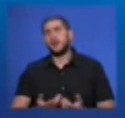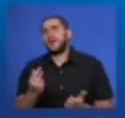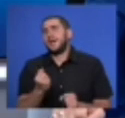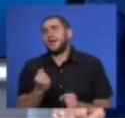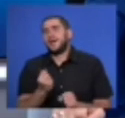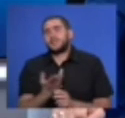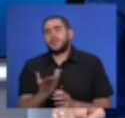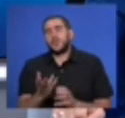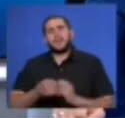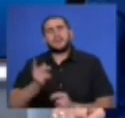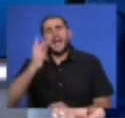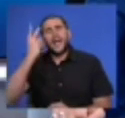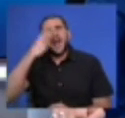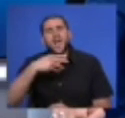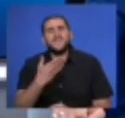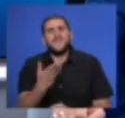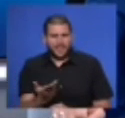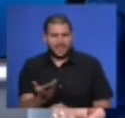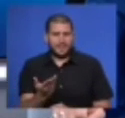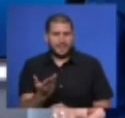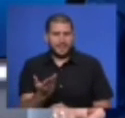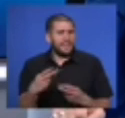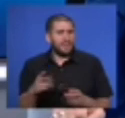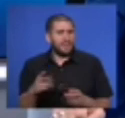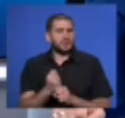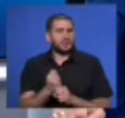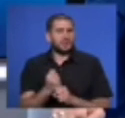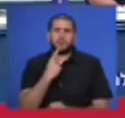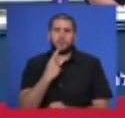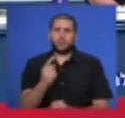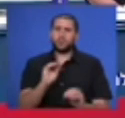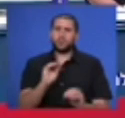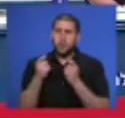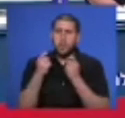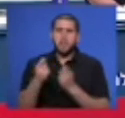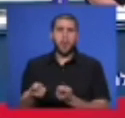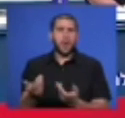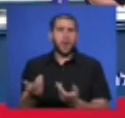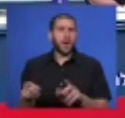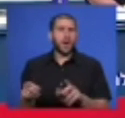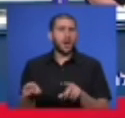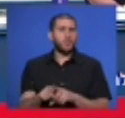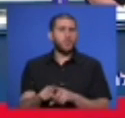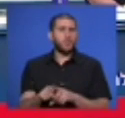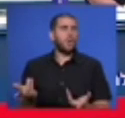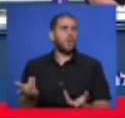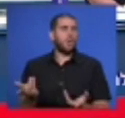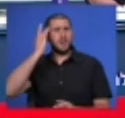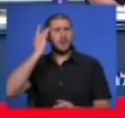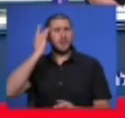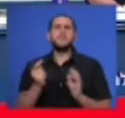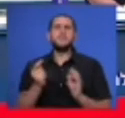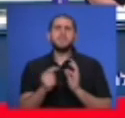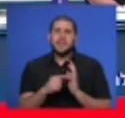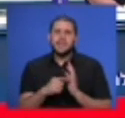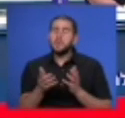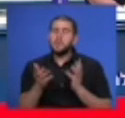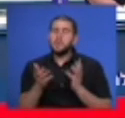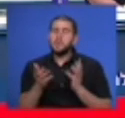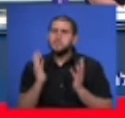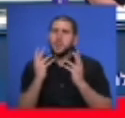הפרקליטות צריכה להבין שאי אפשר לעשות כל השיבוש בכוח כאילו אין אלוהים, כן? ולכן כל כך